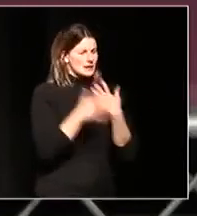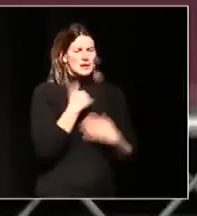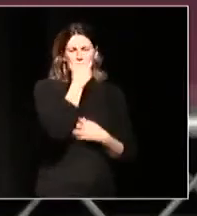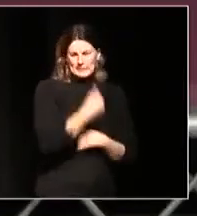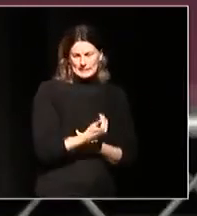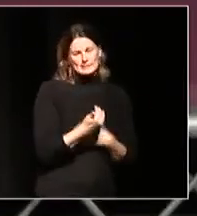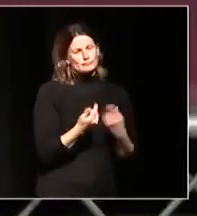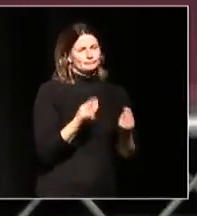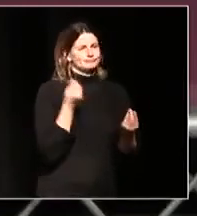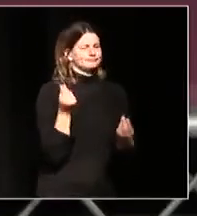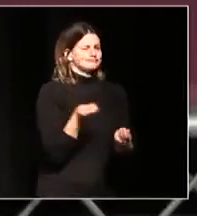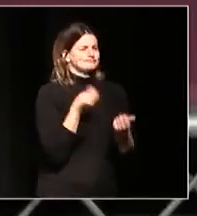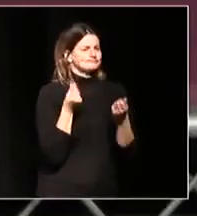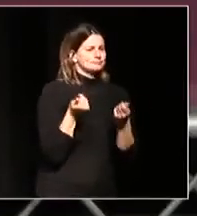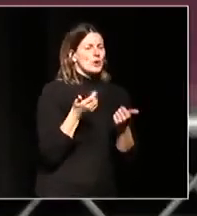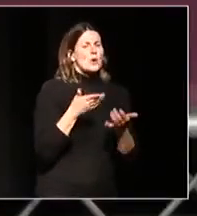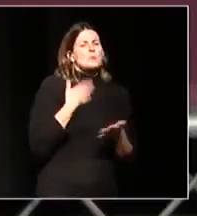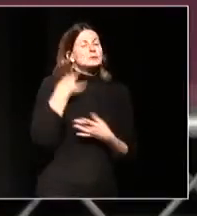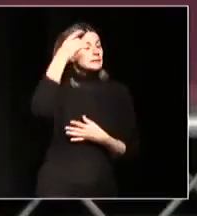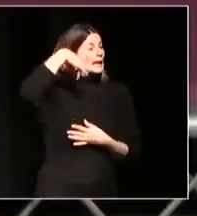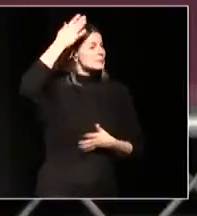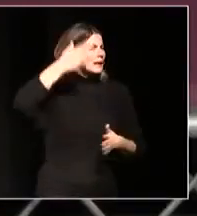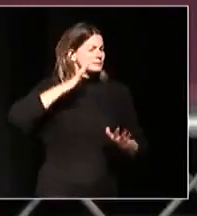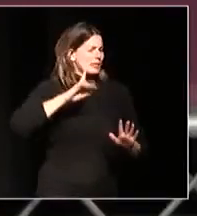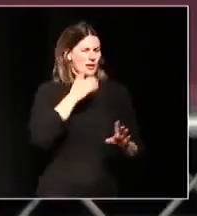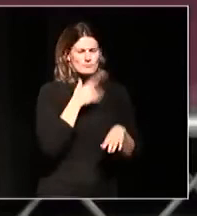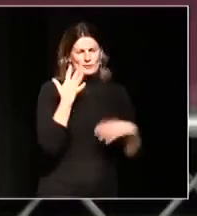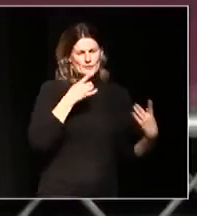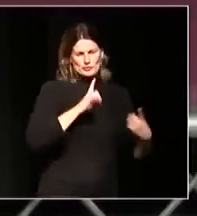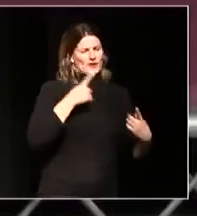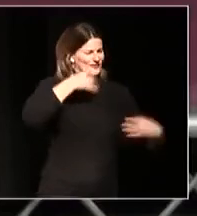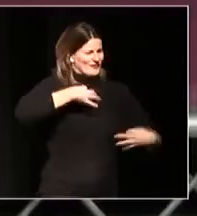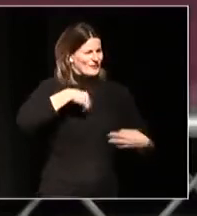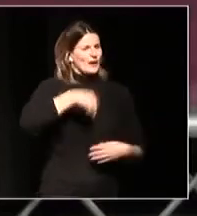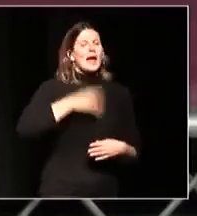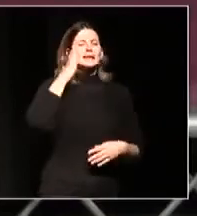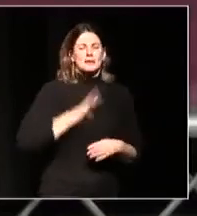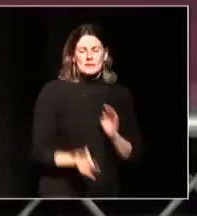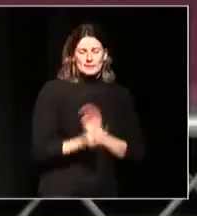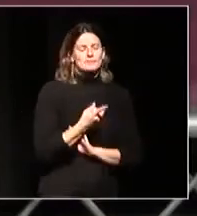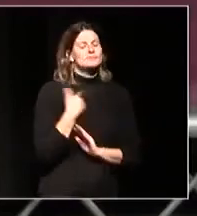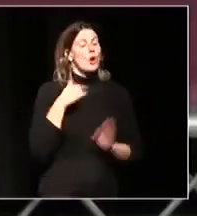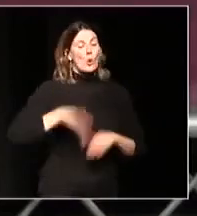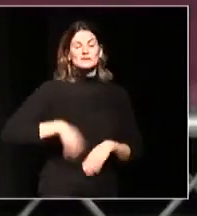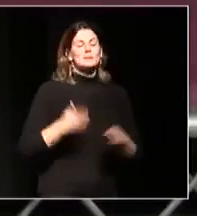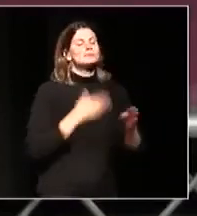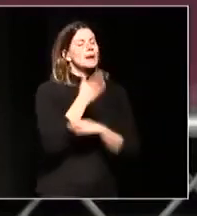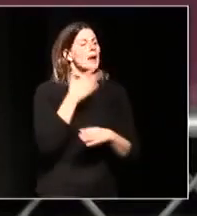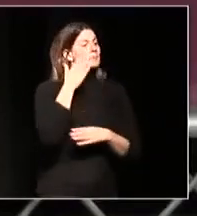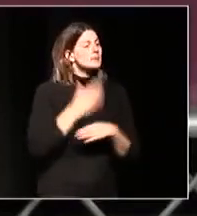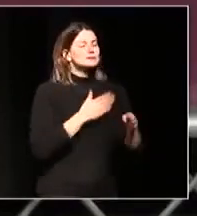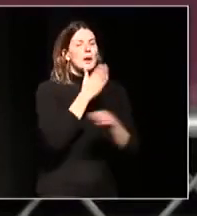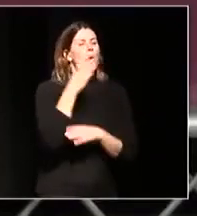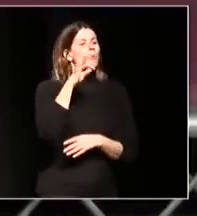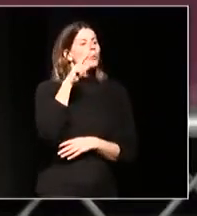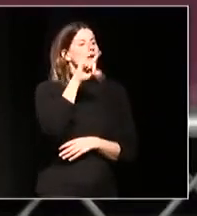que sonarà potser invenció, però és ben real, m'ha passat aquest matí. Jo vaig últimament cada matí a la bodega